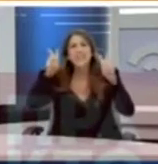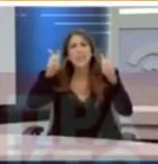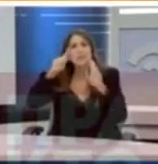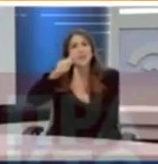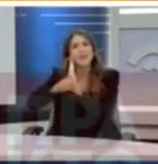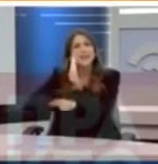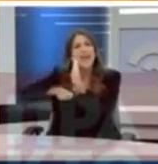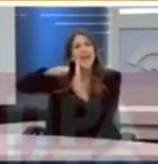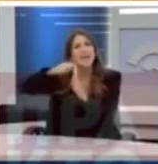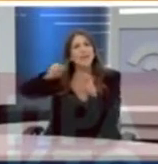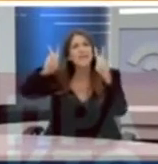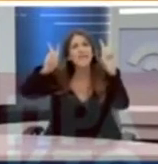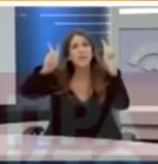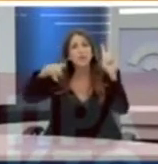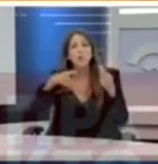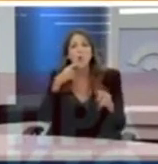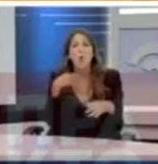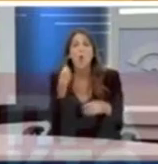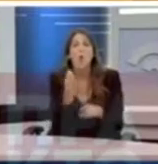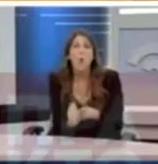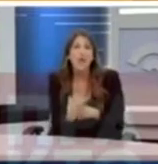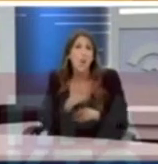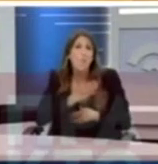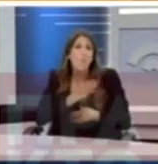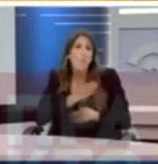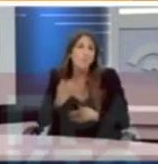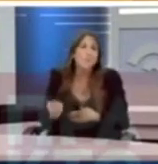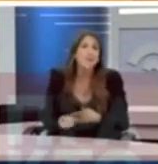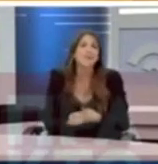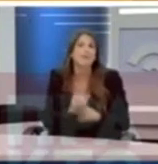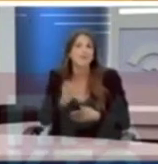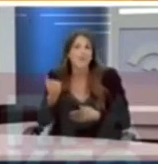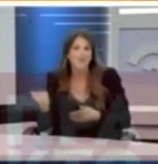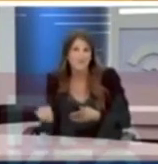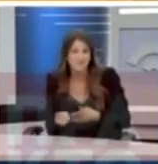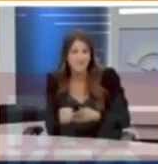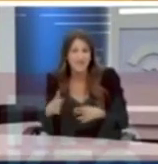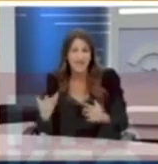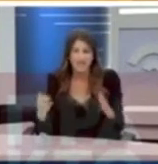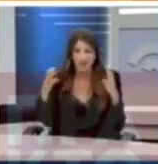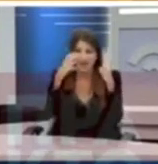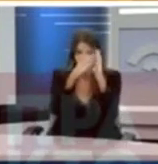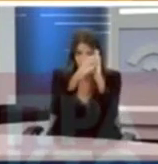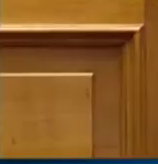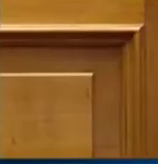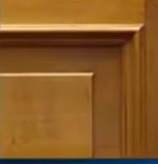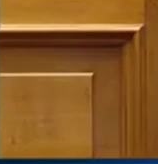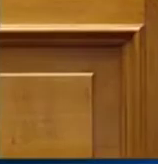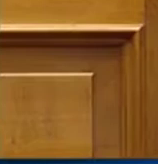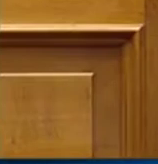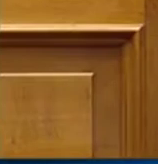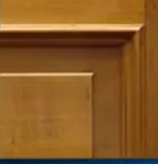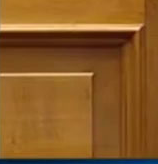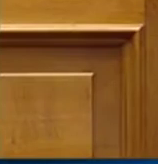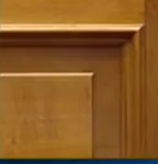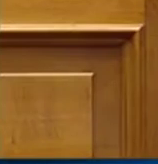ταινίας, το ωραίο μου πλυντήριο. Σε κάθε άρθρο και μία εξυπηρέτηση. Και όταν σας ζητήσαμε